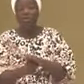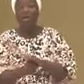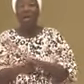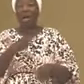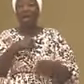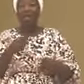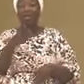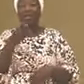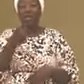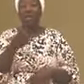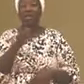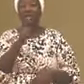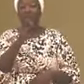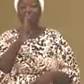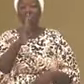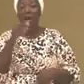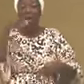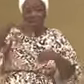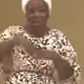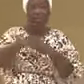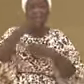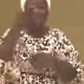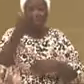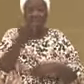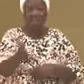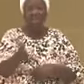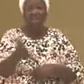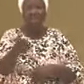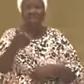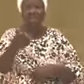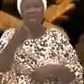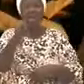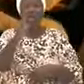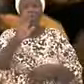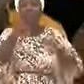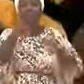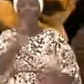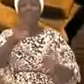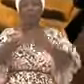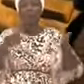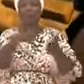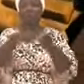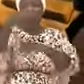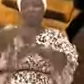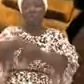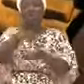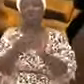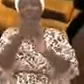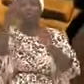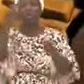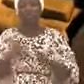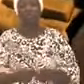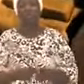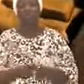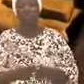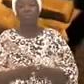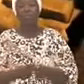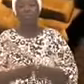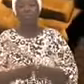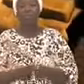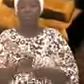voici dans les dents dans le sépulcre sont ouvertes ce soir jeudi